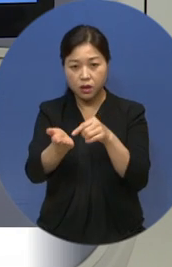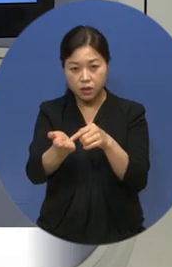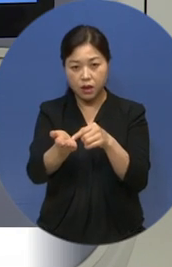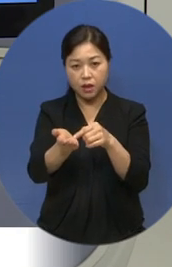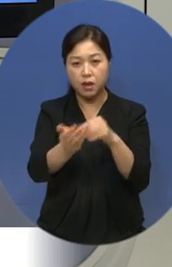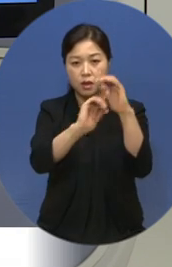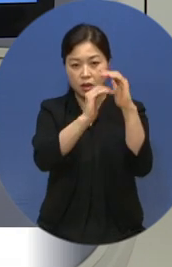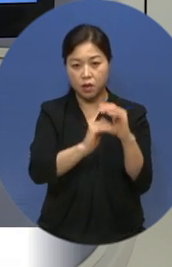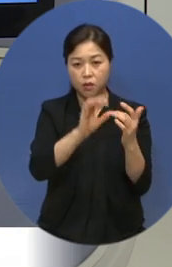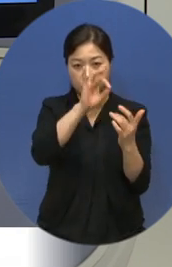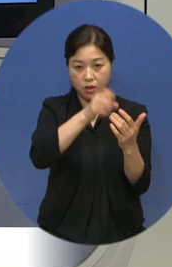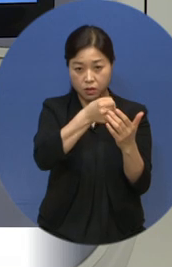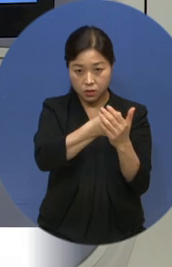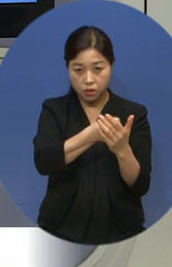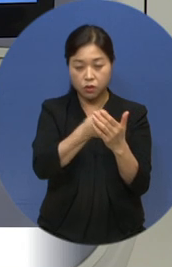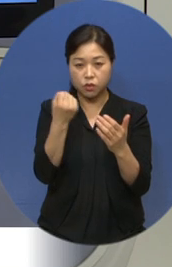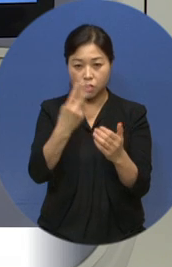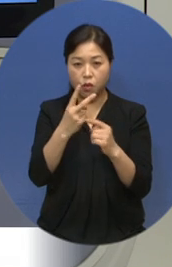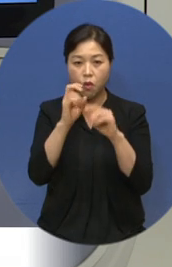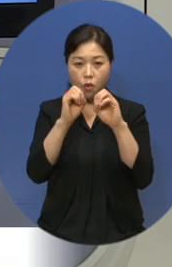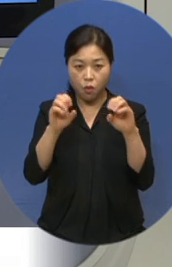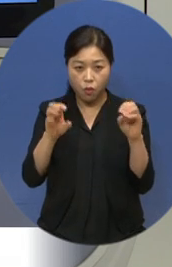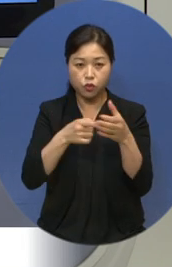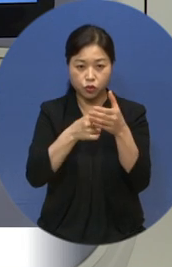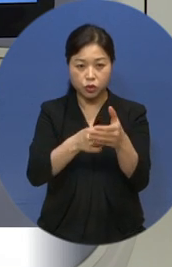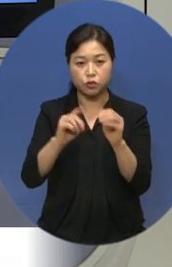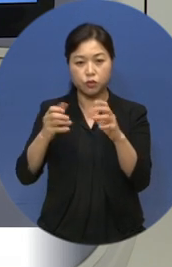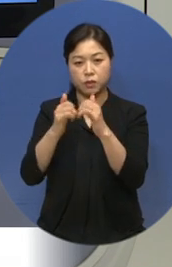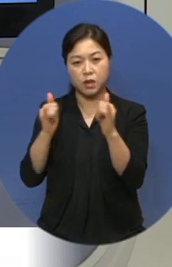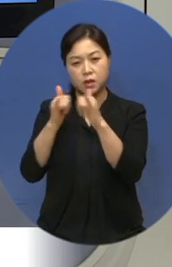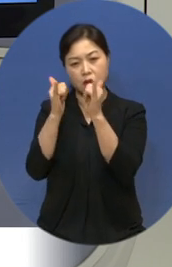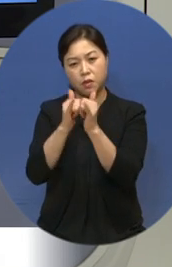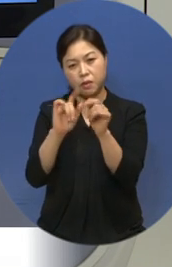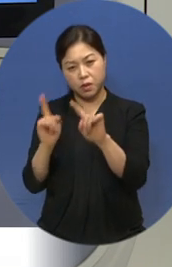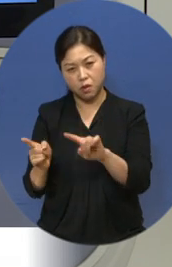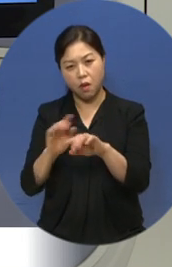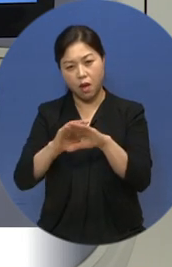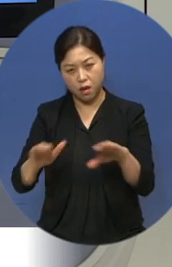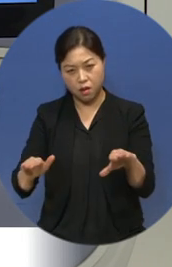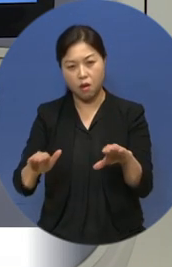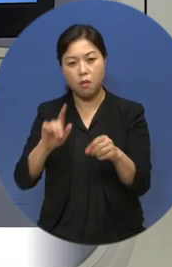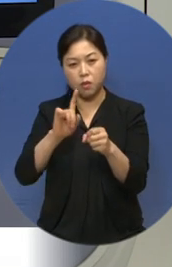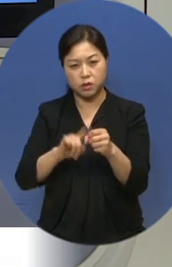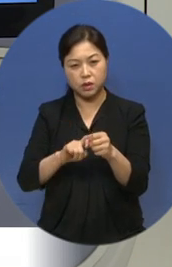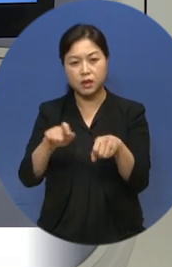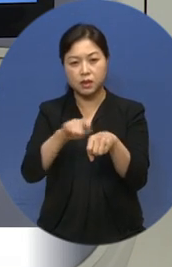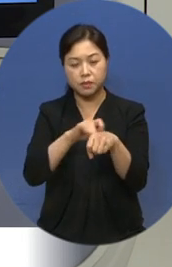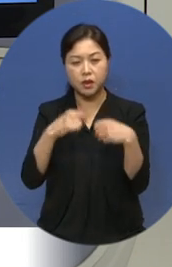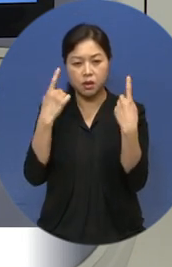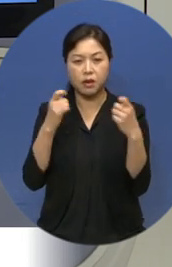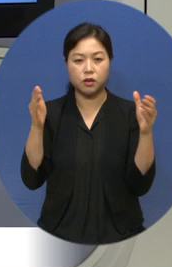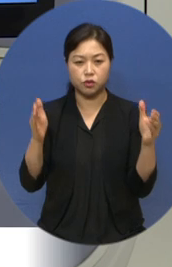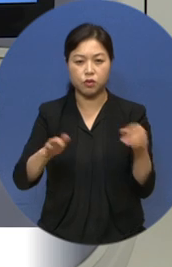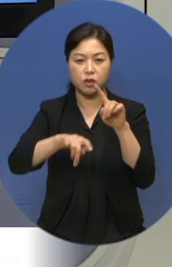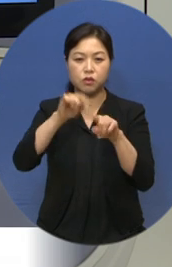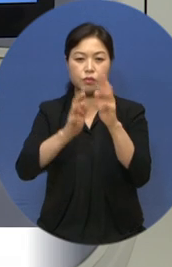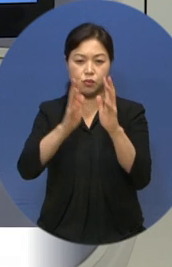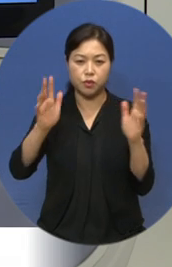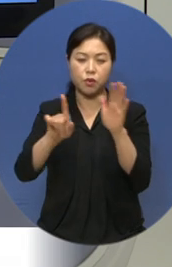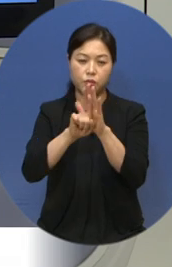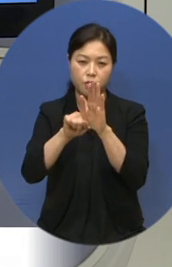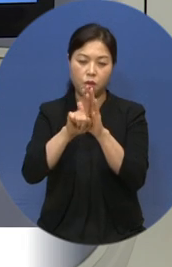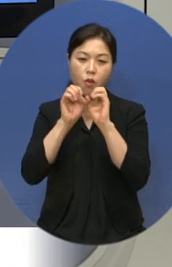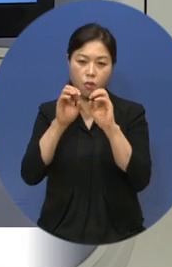캠페인을 추진하고 국민들의 사회적 피로감을 해소하기 위한 특별 여행 주간 숲으로 캠페인 등을